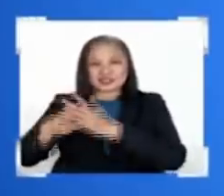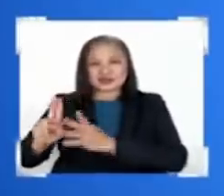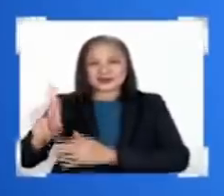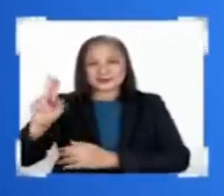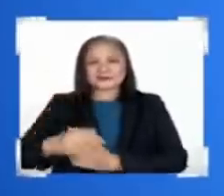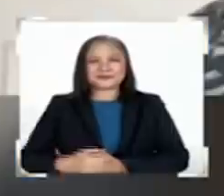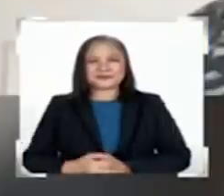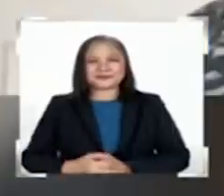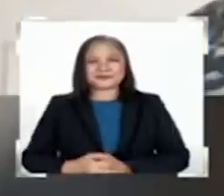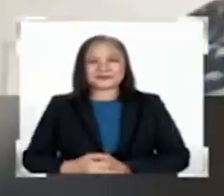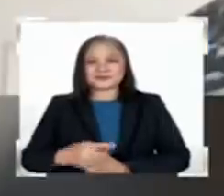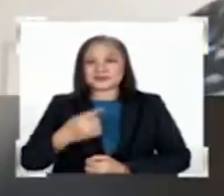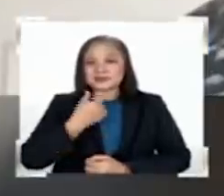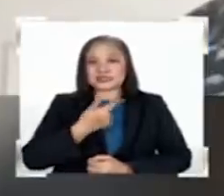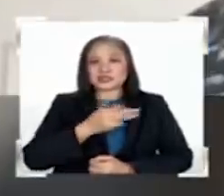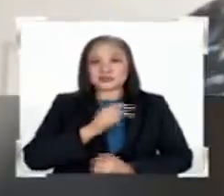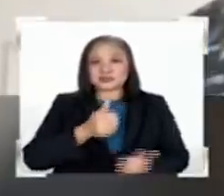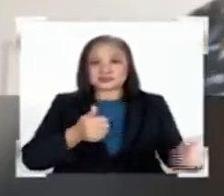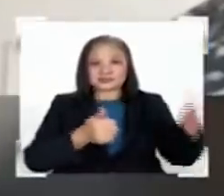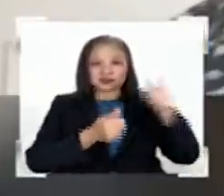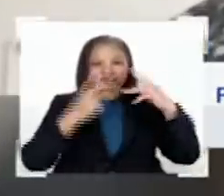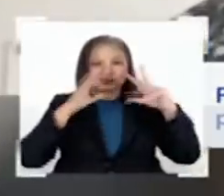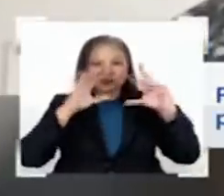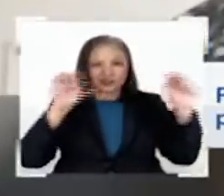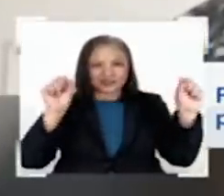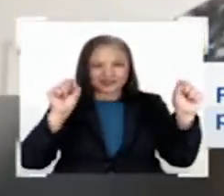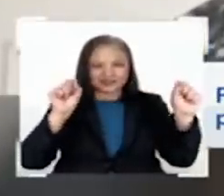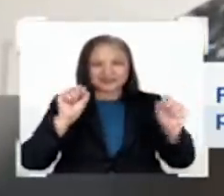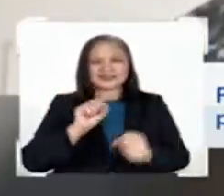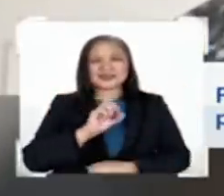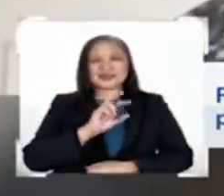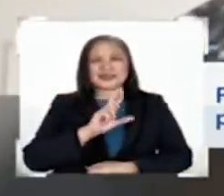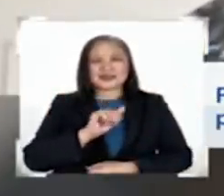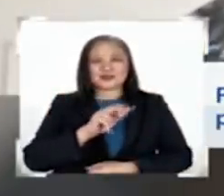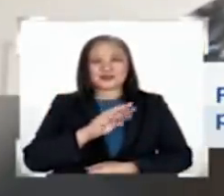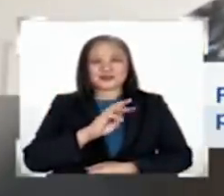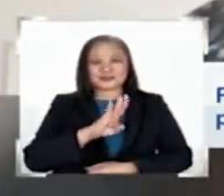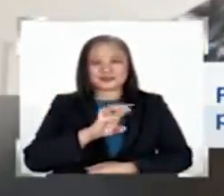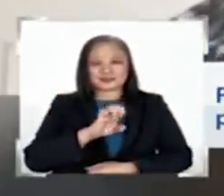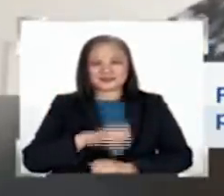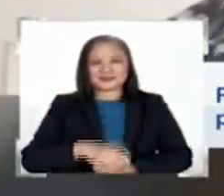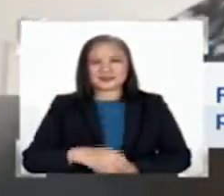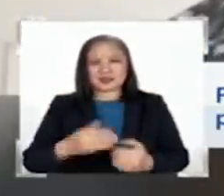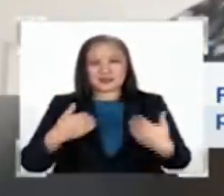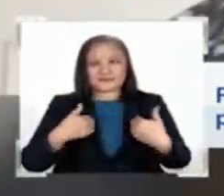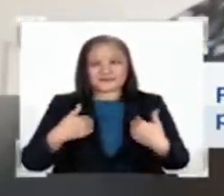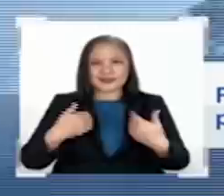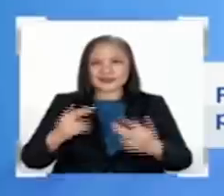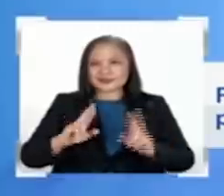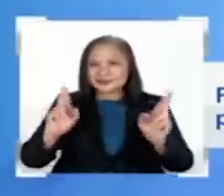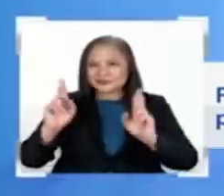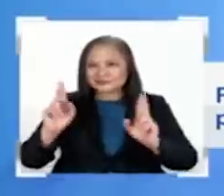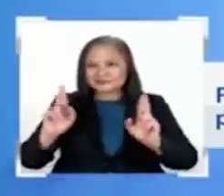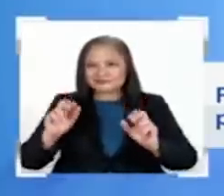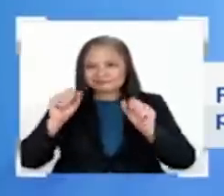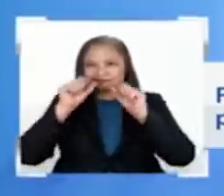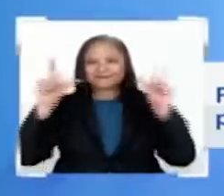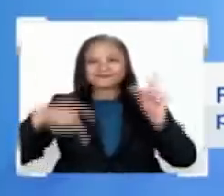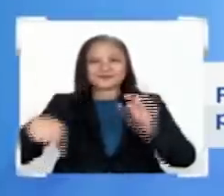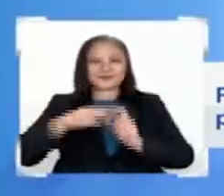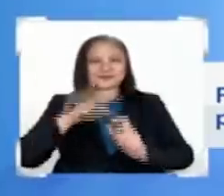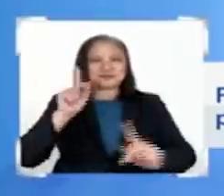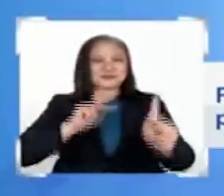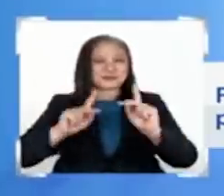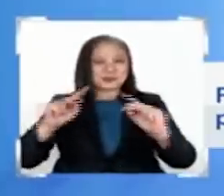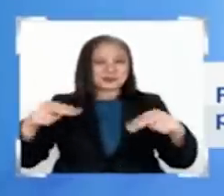GMA Senior Vice President for Entertainment Group, Lilibeth Razonable, may mga inihahandang sorpresang ikatutuwaan niya ng viewers. Ito